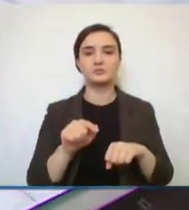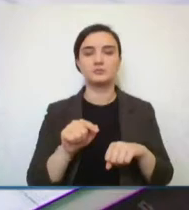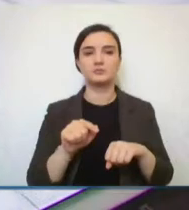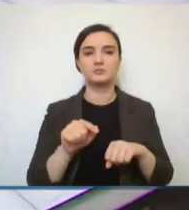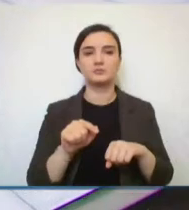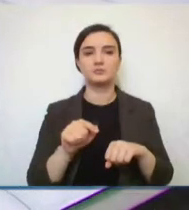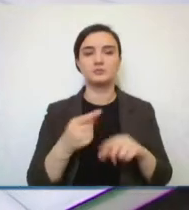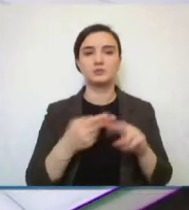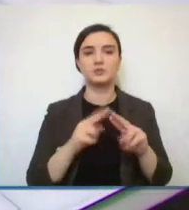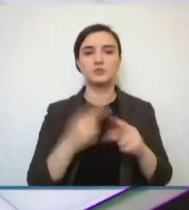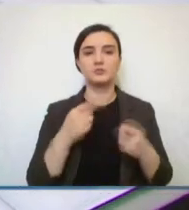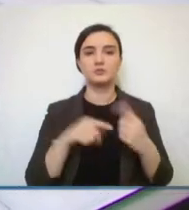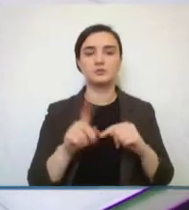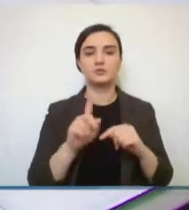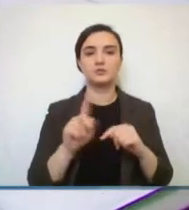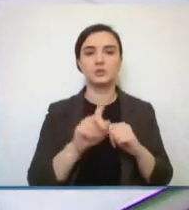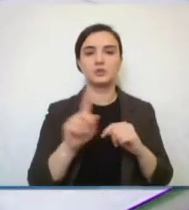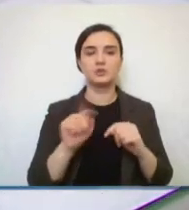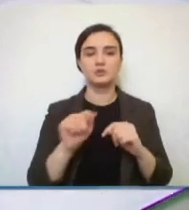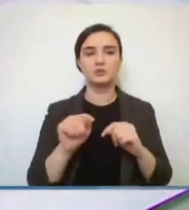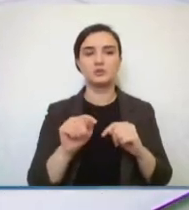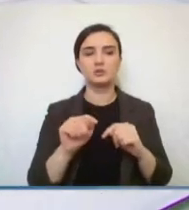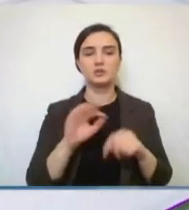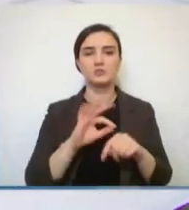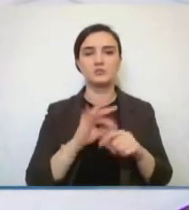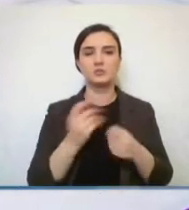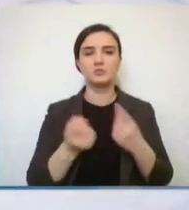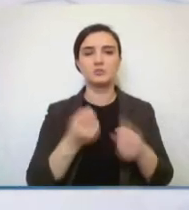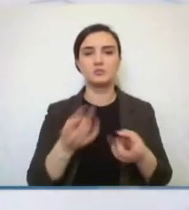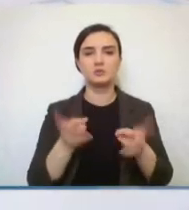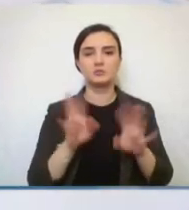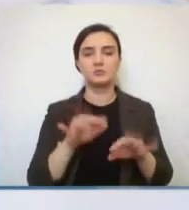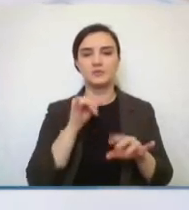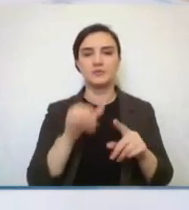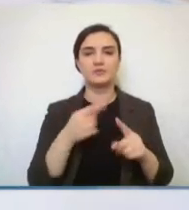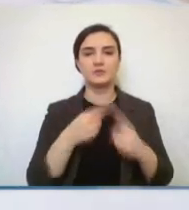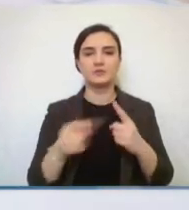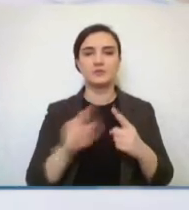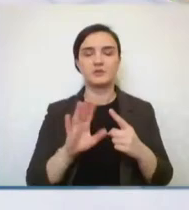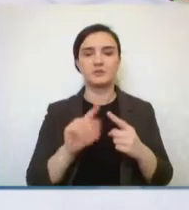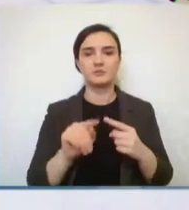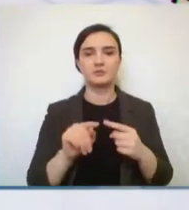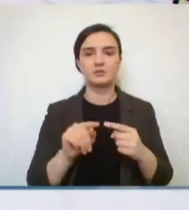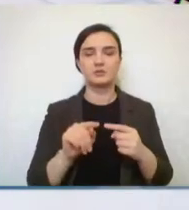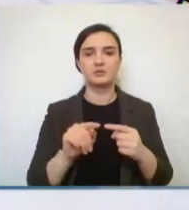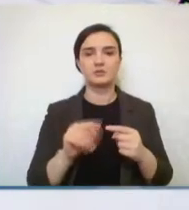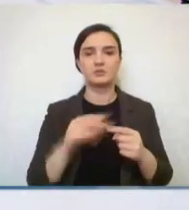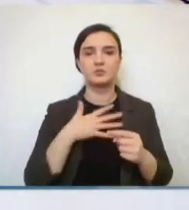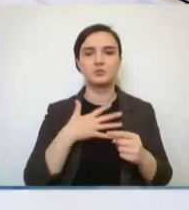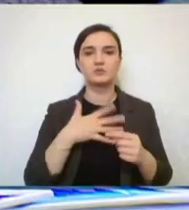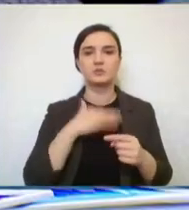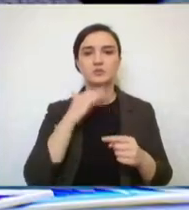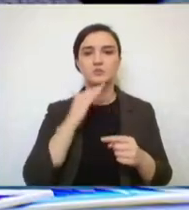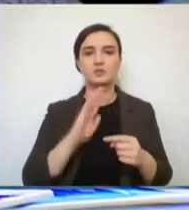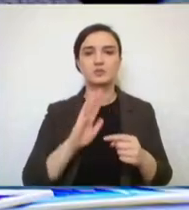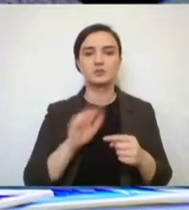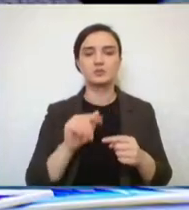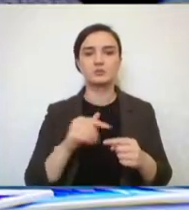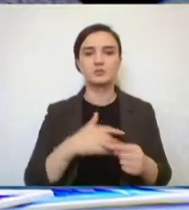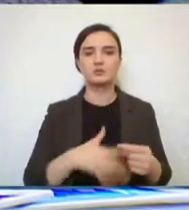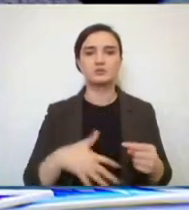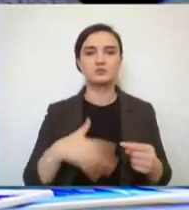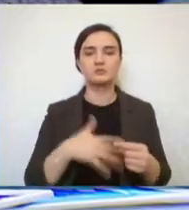იქიდან, რომ რაღაცა სიმპტომები დატოვა, ვერ ვანსხვავებდე, სუნთქვის უკმარისობას სტრესისგან გამოწვეული